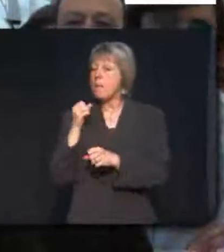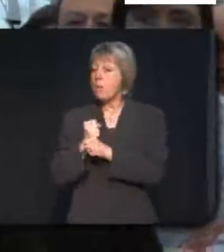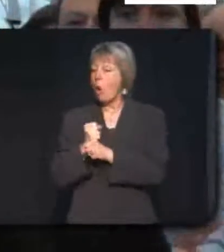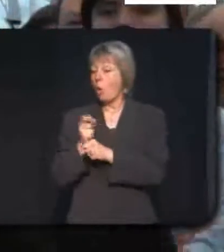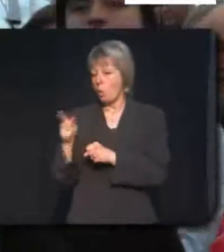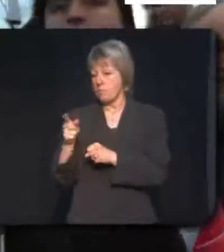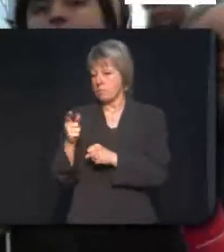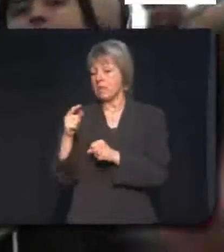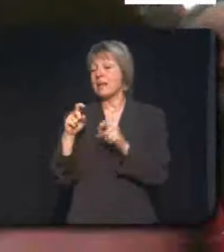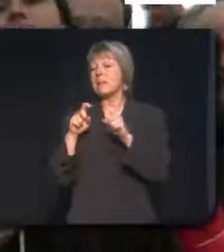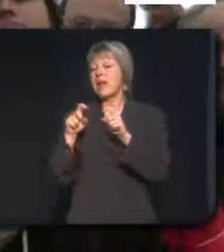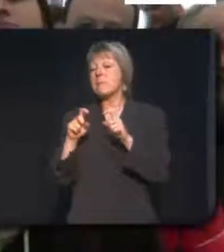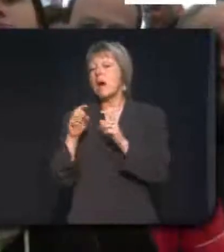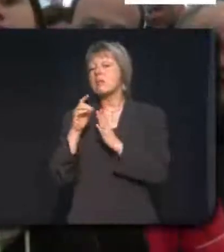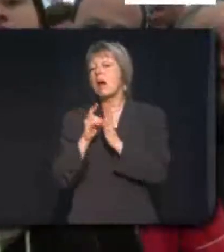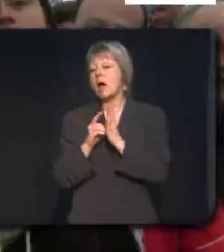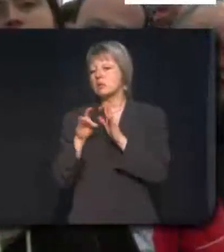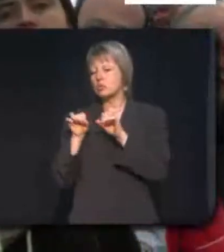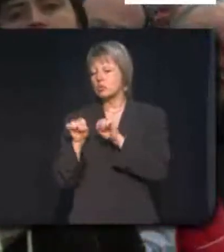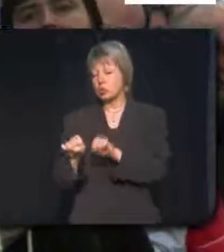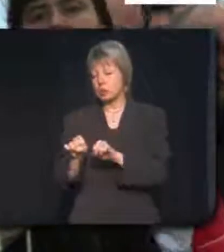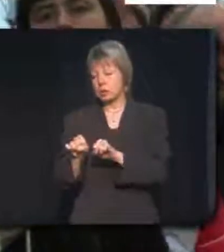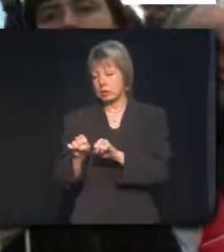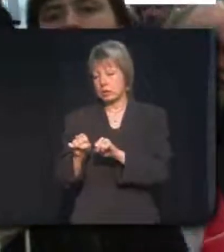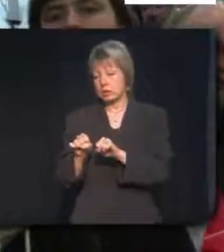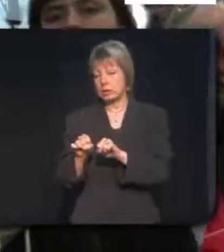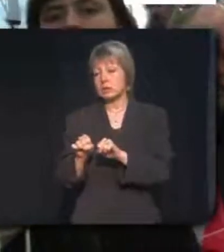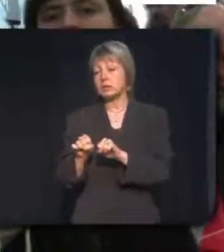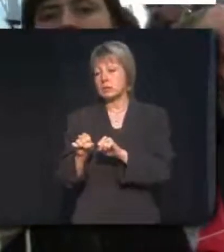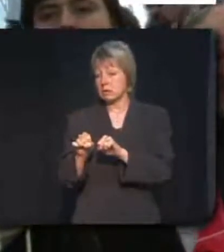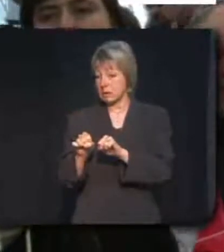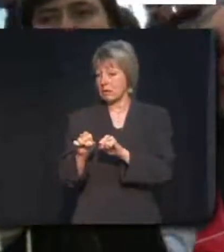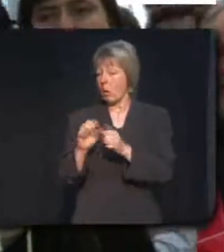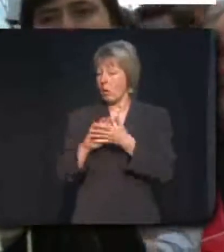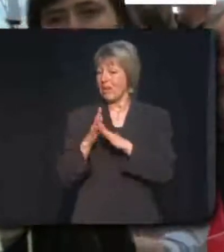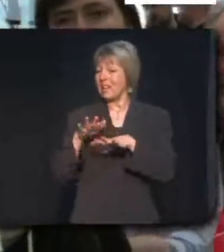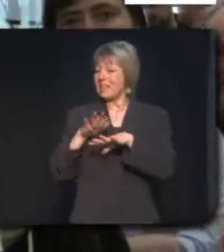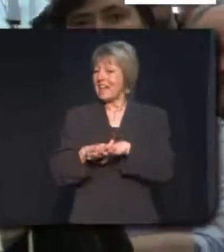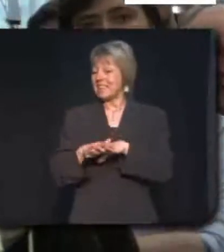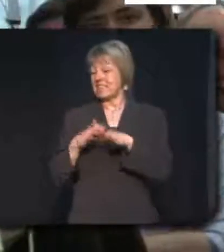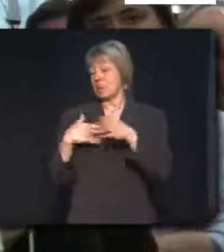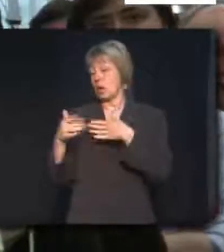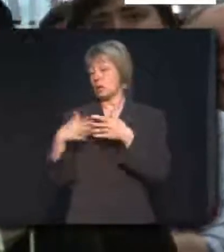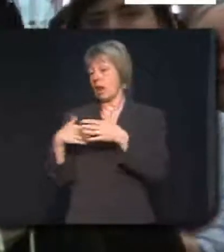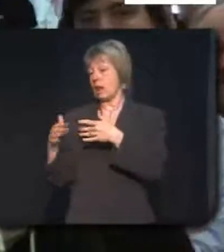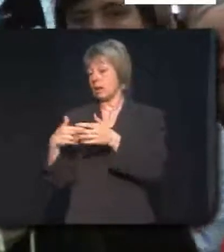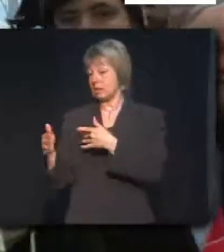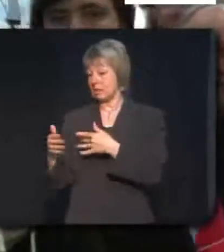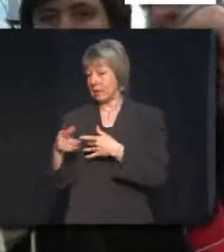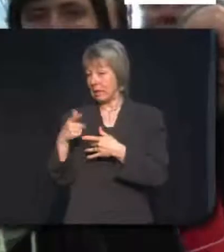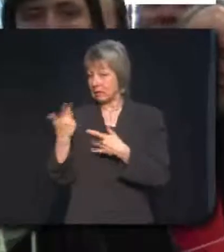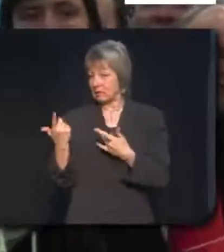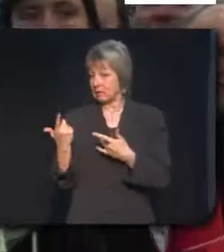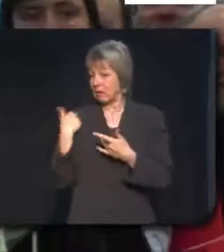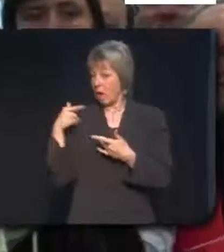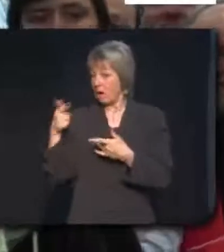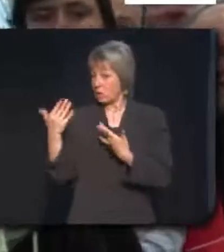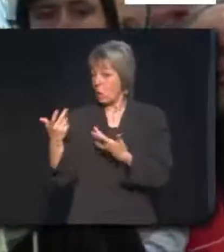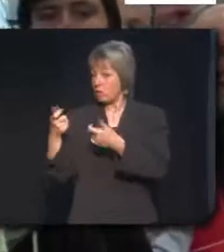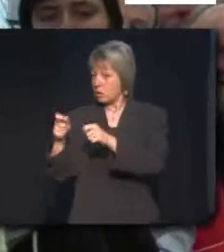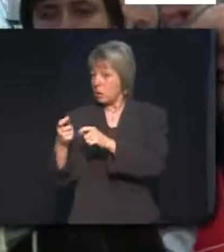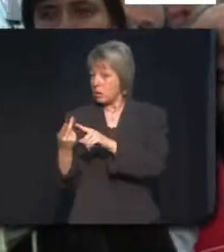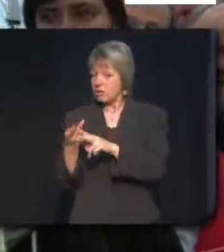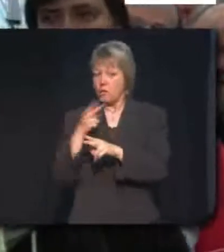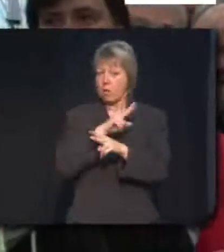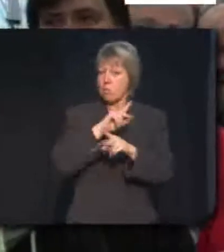oder hier beschlossen haben eine kleine Ernährungshilfe Netzneutralität an einer anderen Stelle mehr oder weniger genauso noch mal